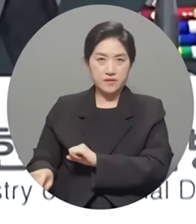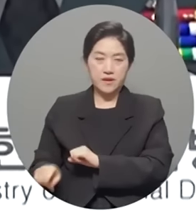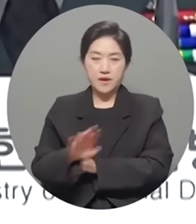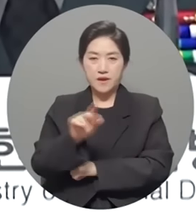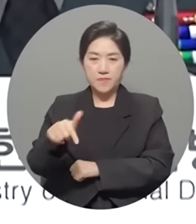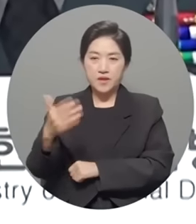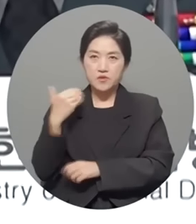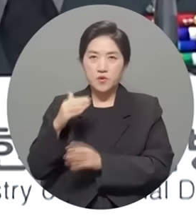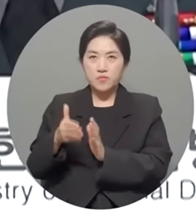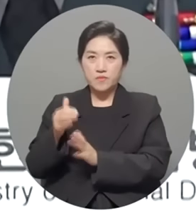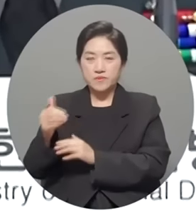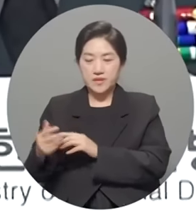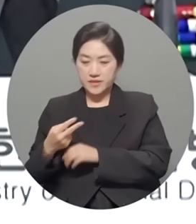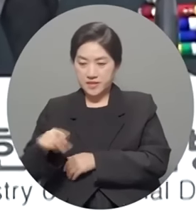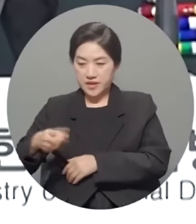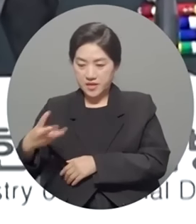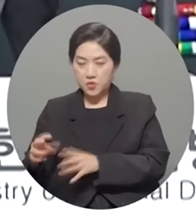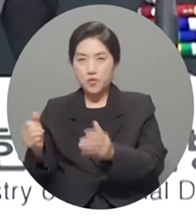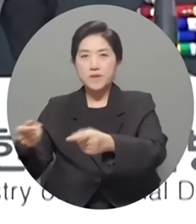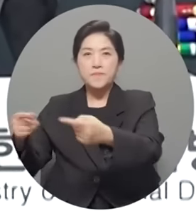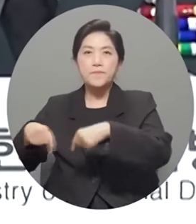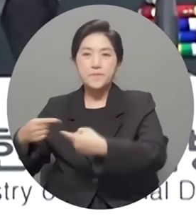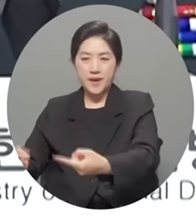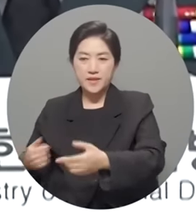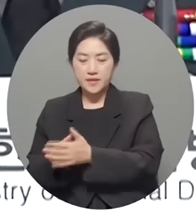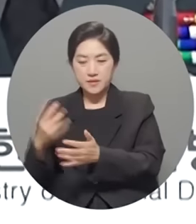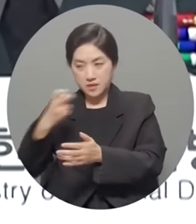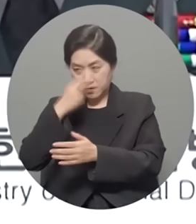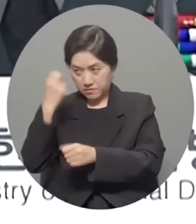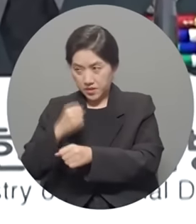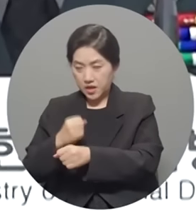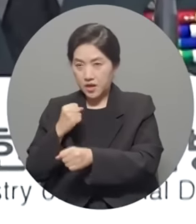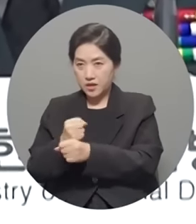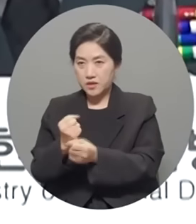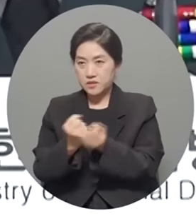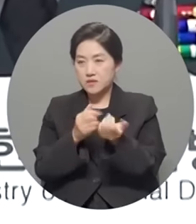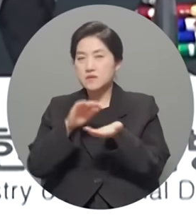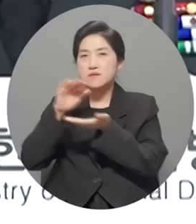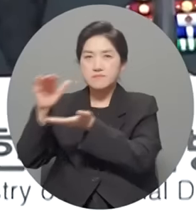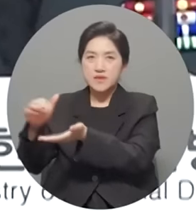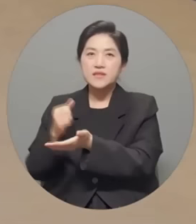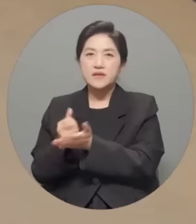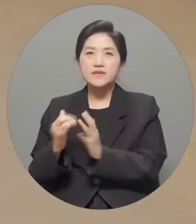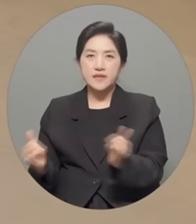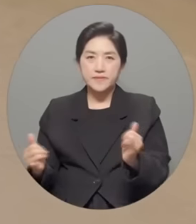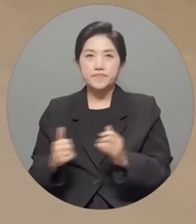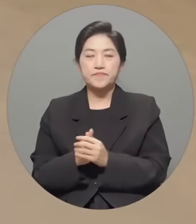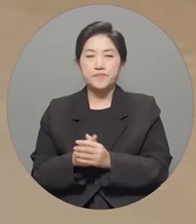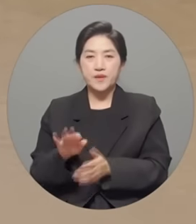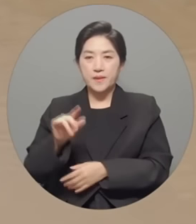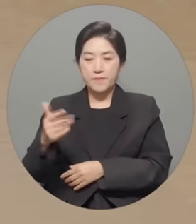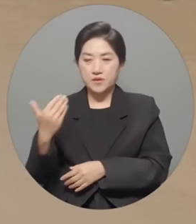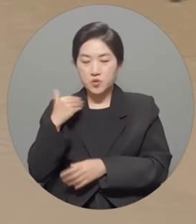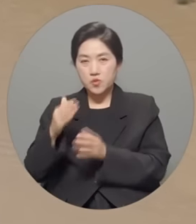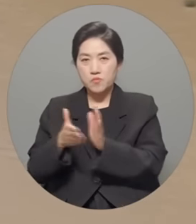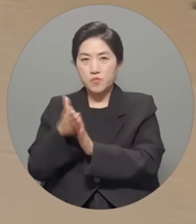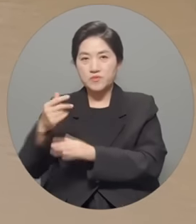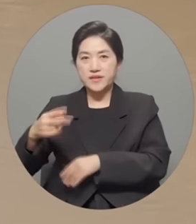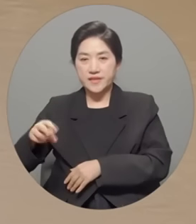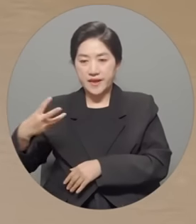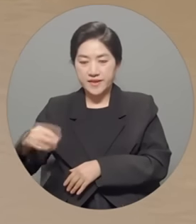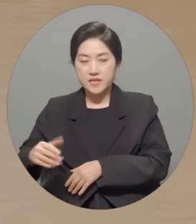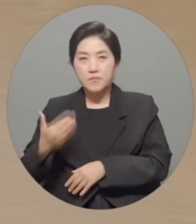대리는 당시 회의에 참석해 재검토 상황을 보고한 핵심 당사자입니다. 박 전 본부장 대리는 해군